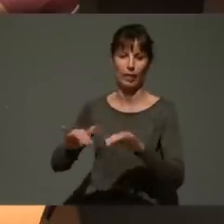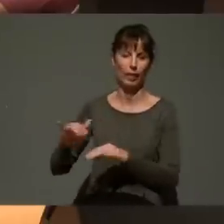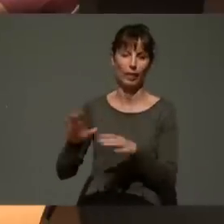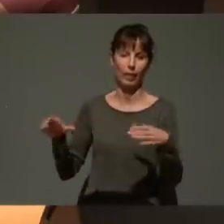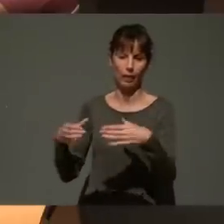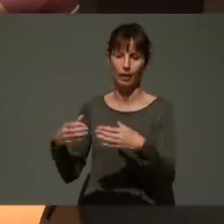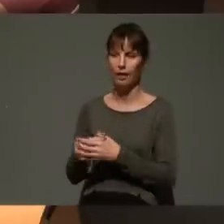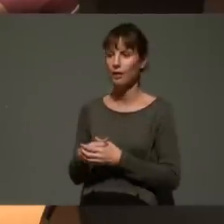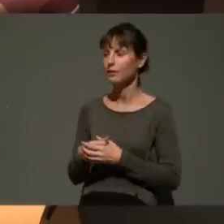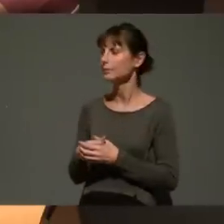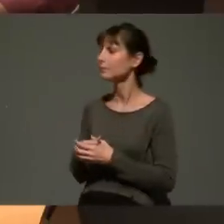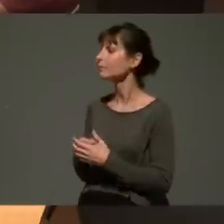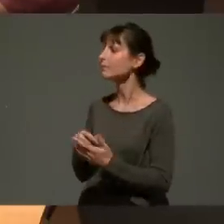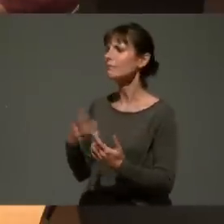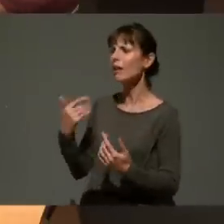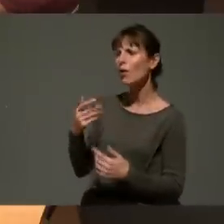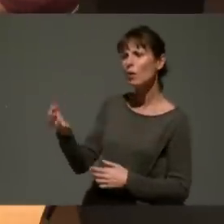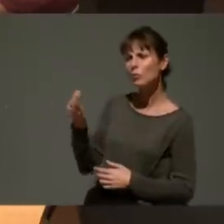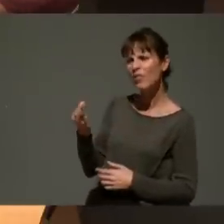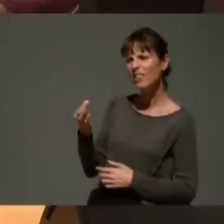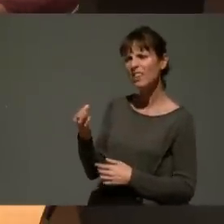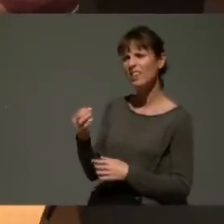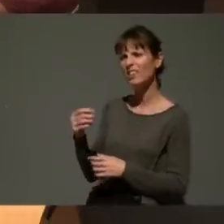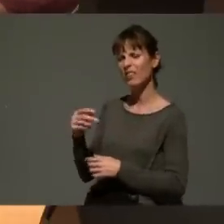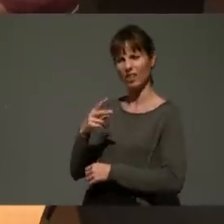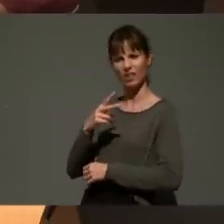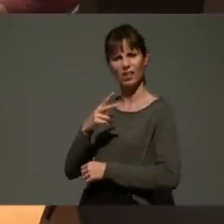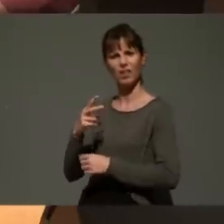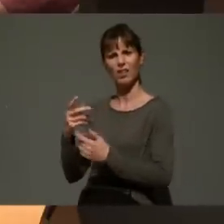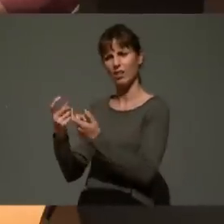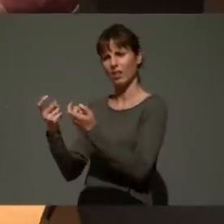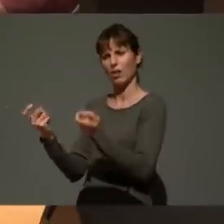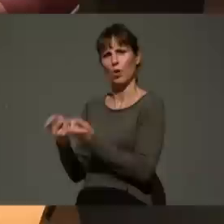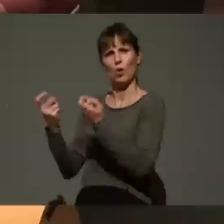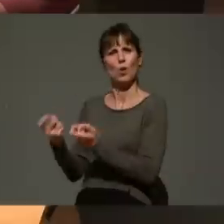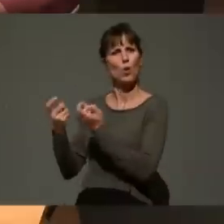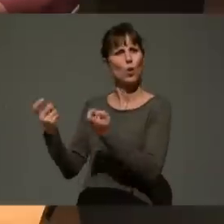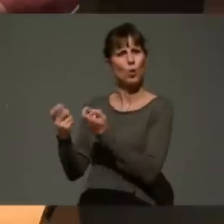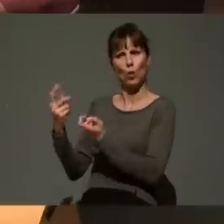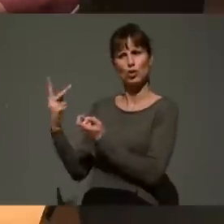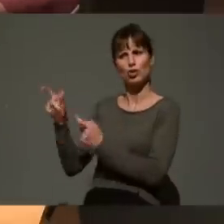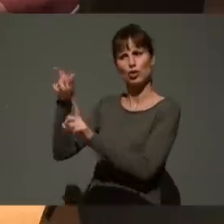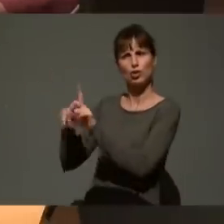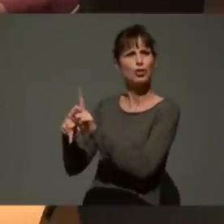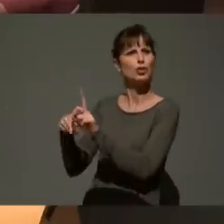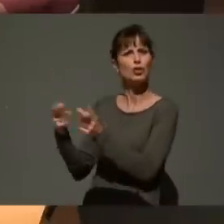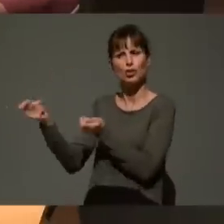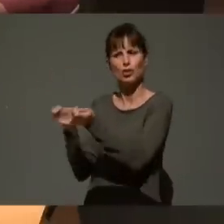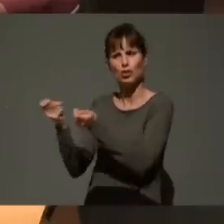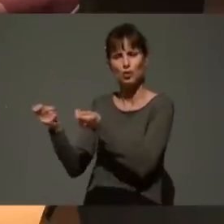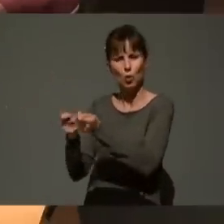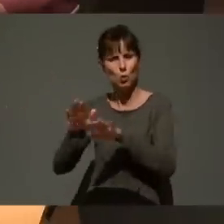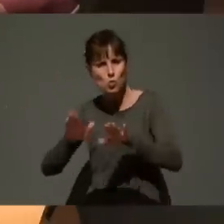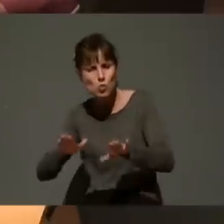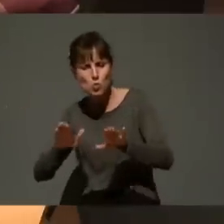un moment que votre coach, par exemple, était obligé de vous calmer un peu au niveau du vélo, par exemple. Vous auriez tendance à en faire trop à l'entraînement,